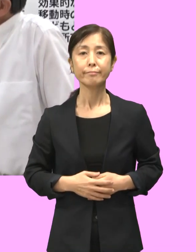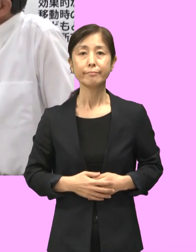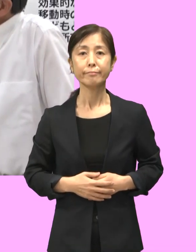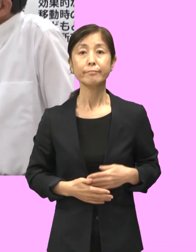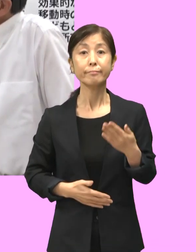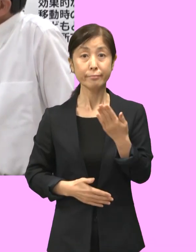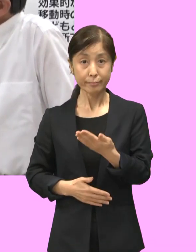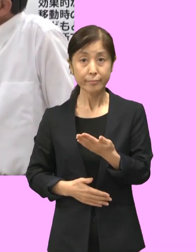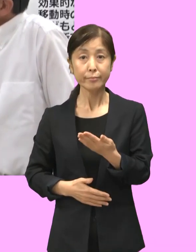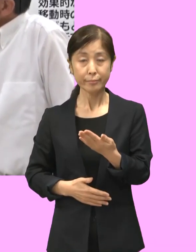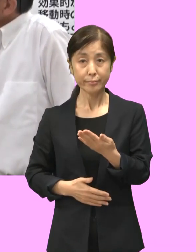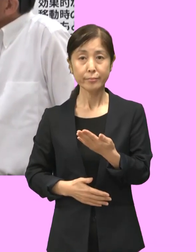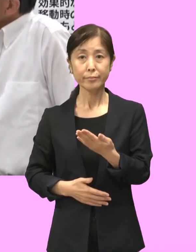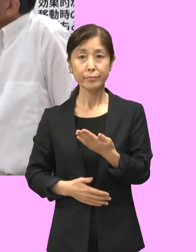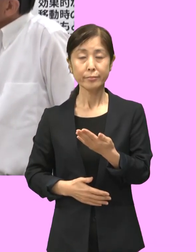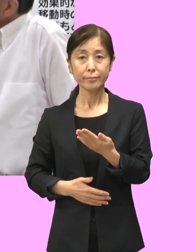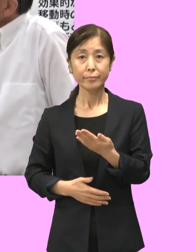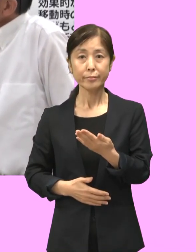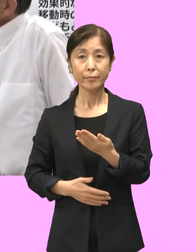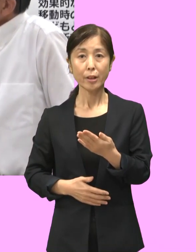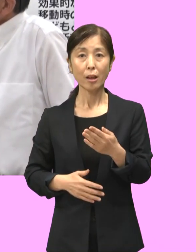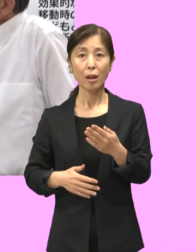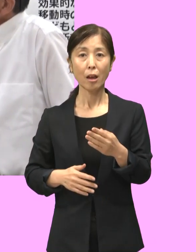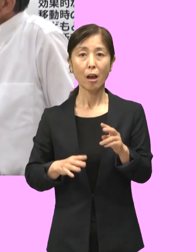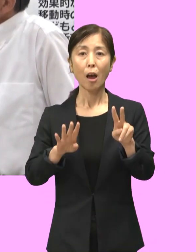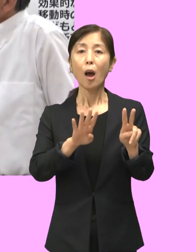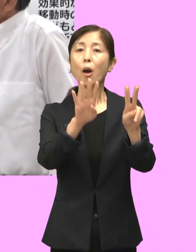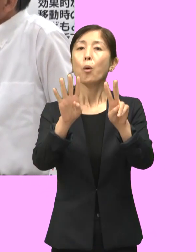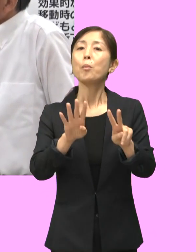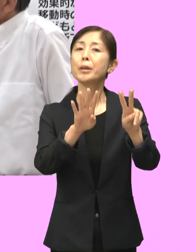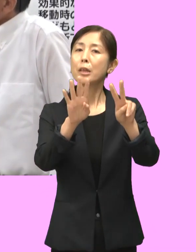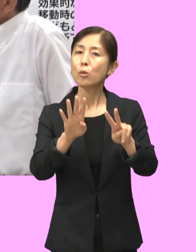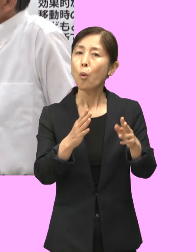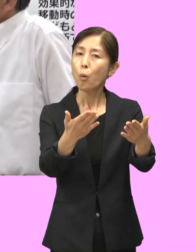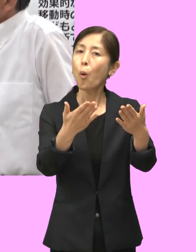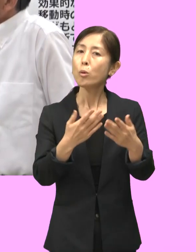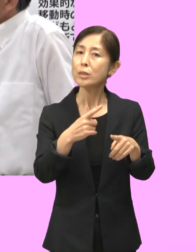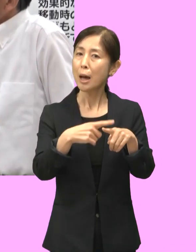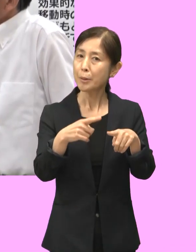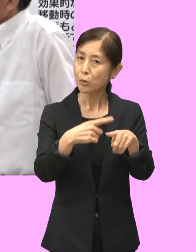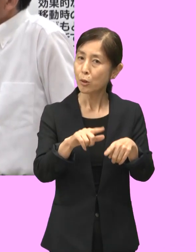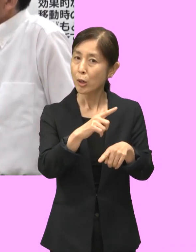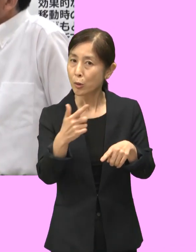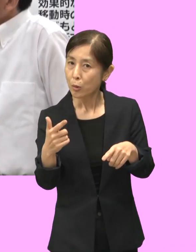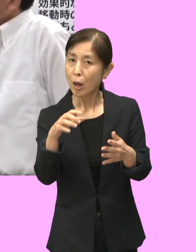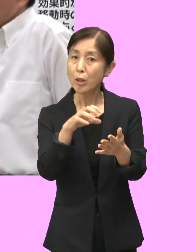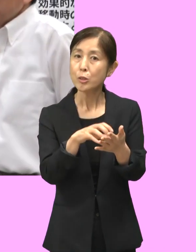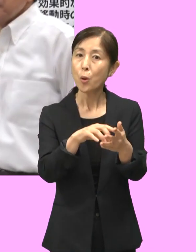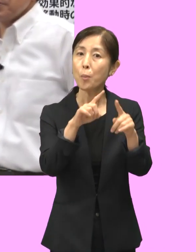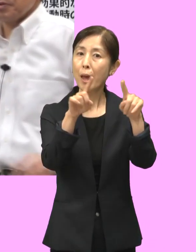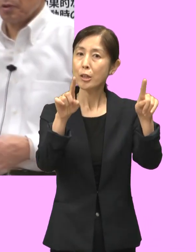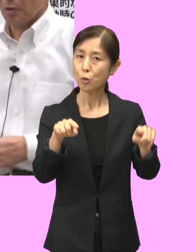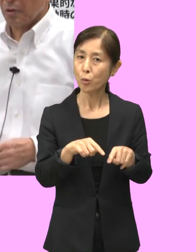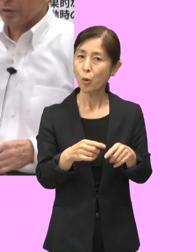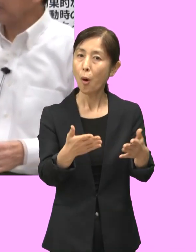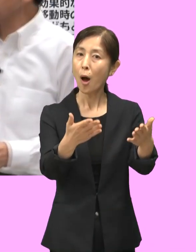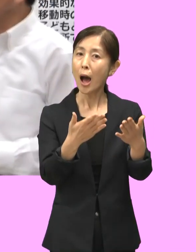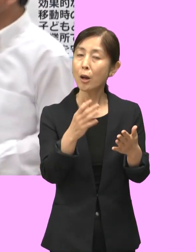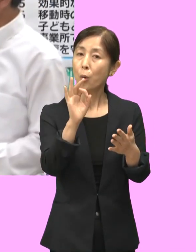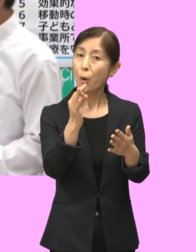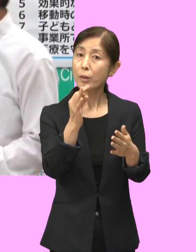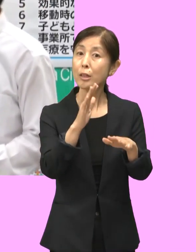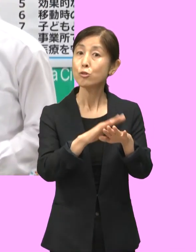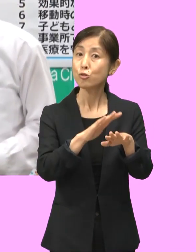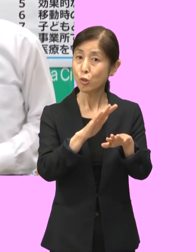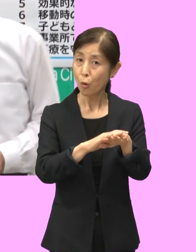こちらにありますように、コンビニの交付サービスによる各種証明書の発行手数料を減額